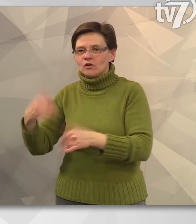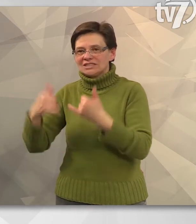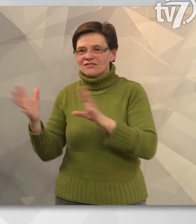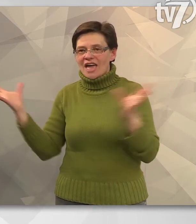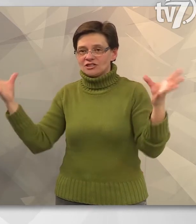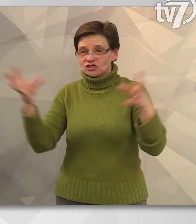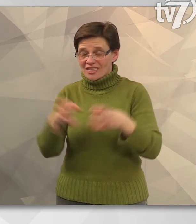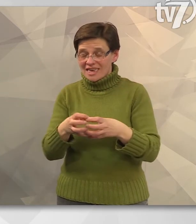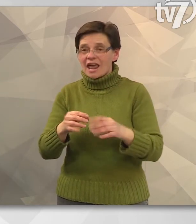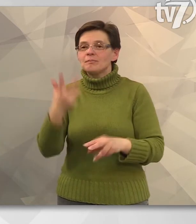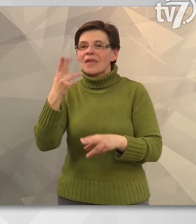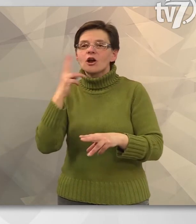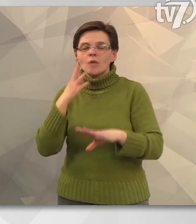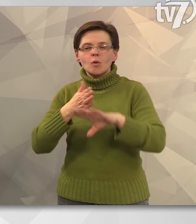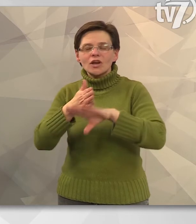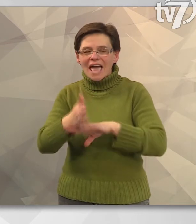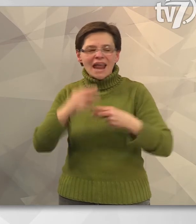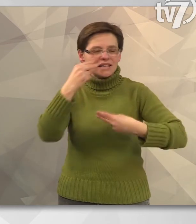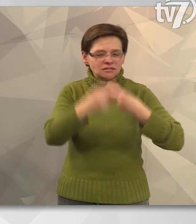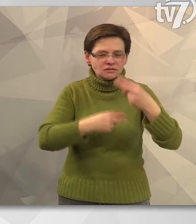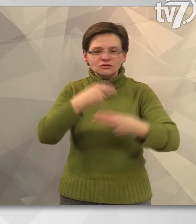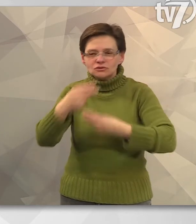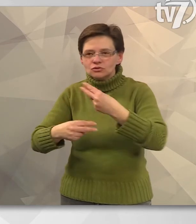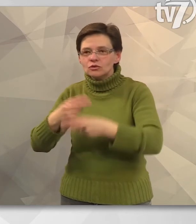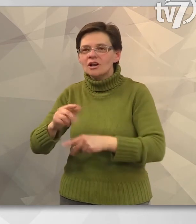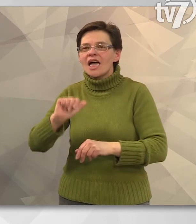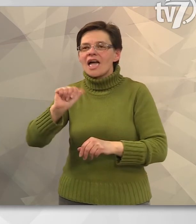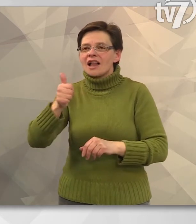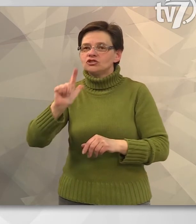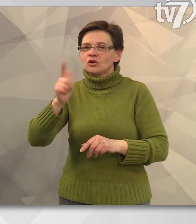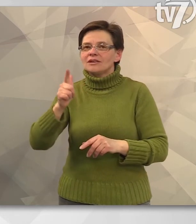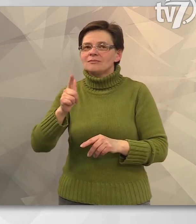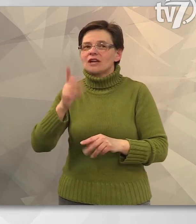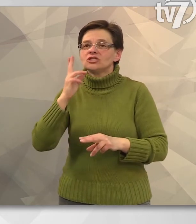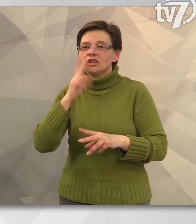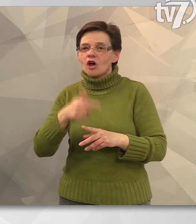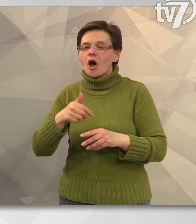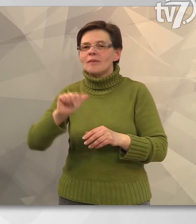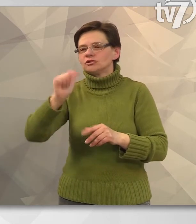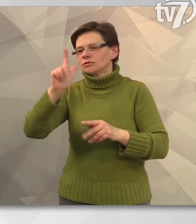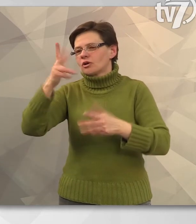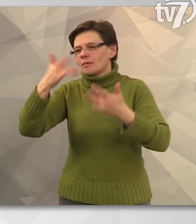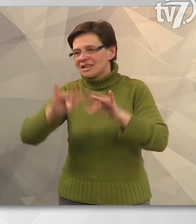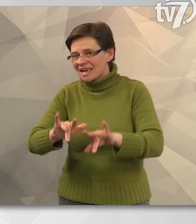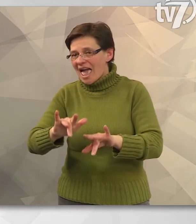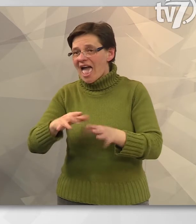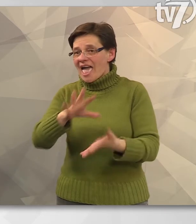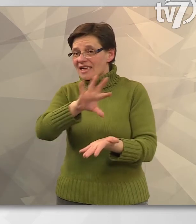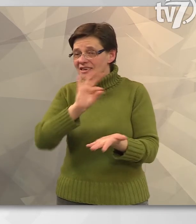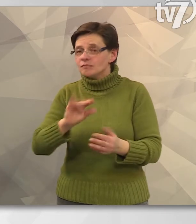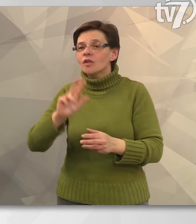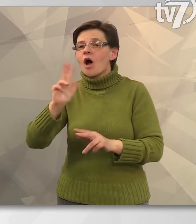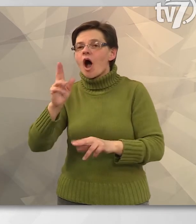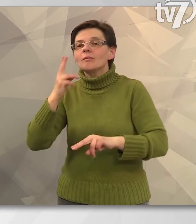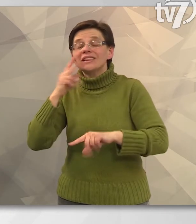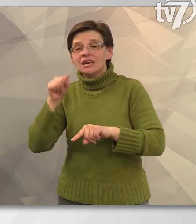versenyére. Három napon keresztül folyik majd a bírálat. Az első két napon kiválasztják a Rolanyázüst és Bronzérmest